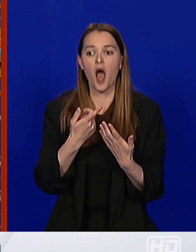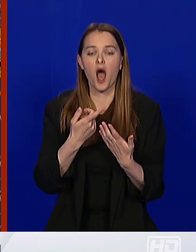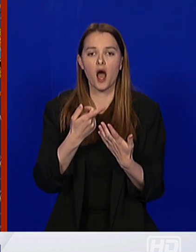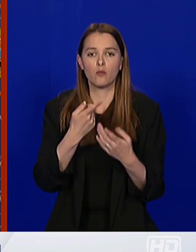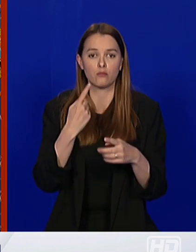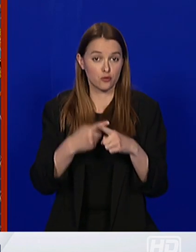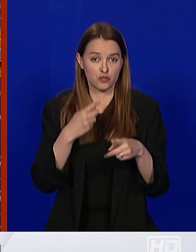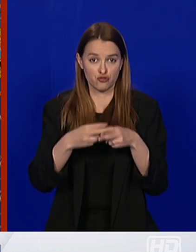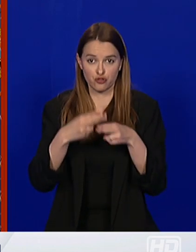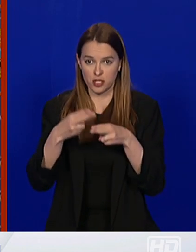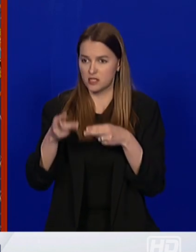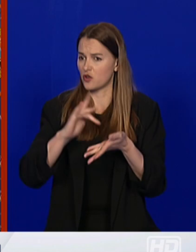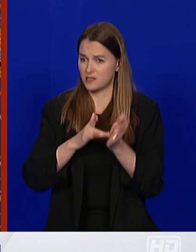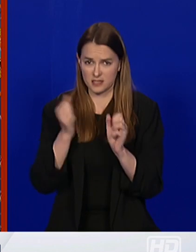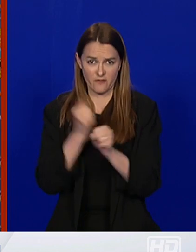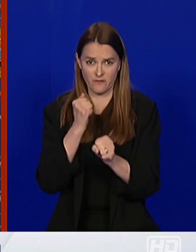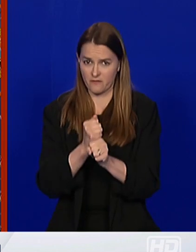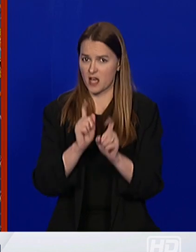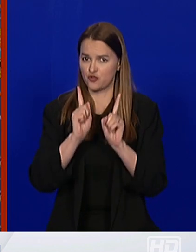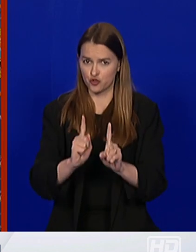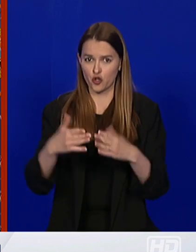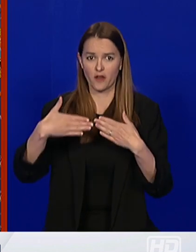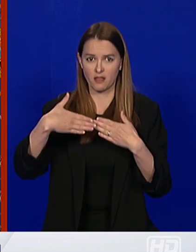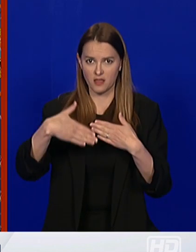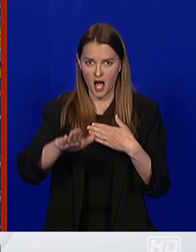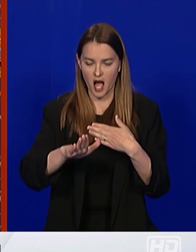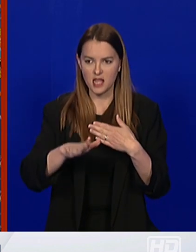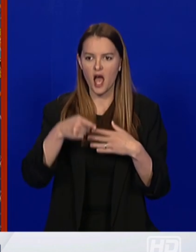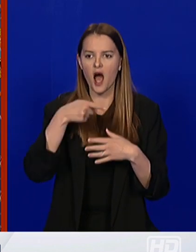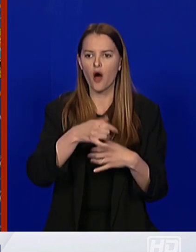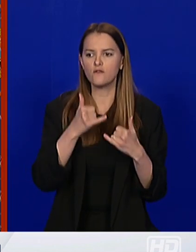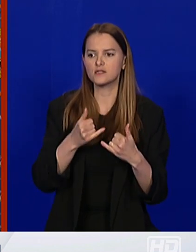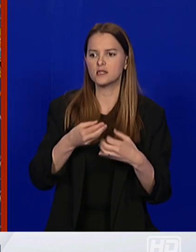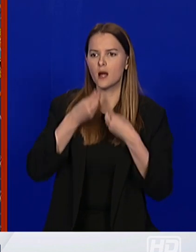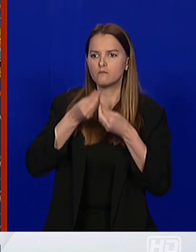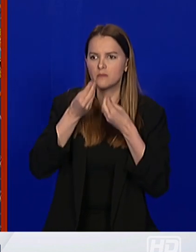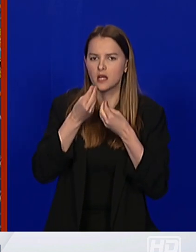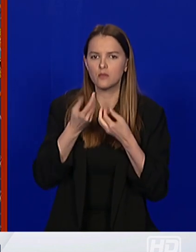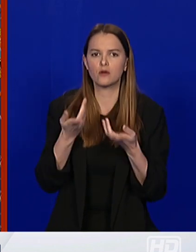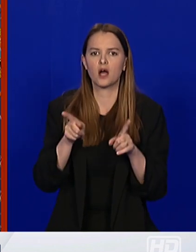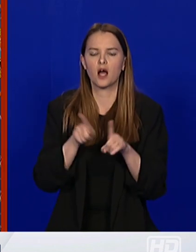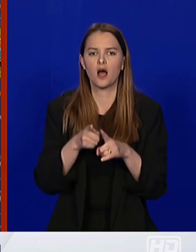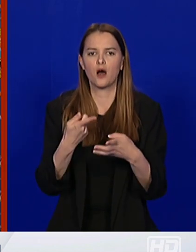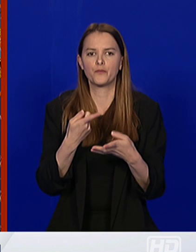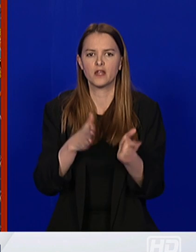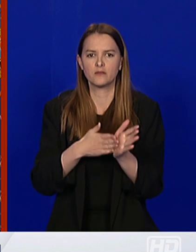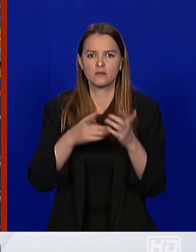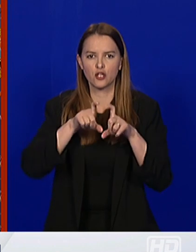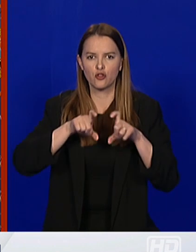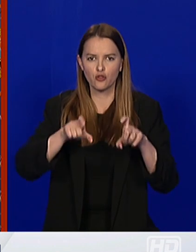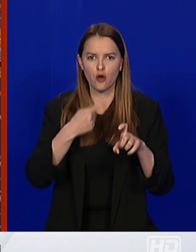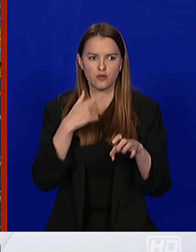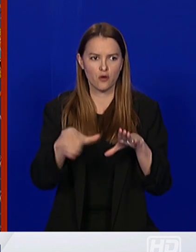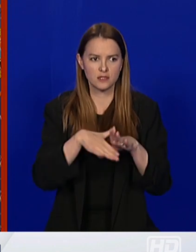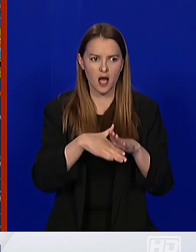dakle mi smo pretpostavili da će možda biti i nekih domova koji zbog malog broja djelatnika ili zbog